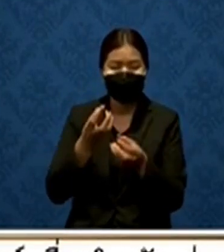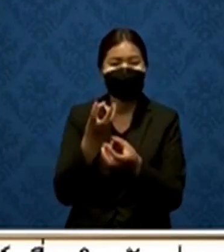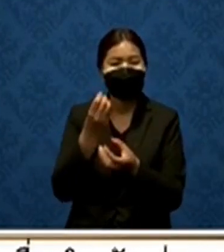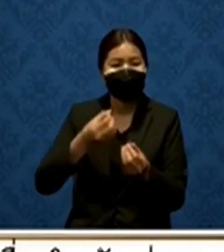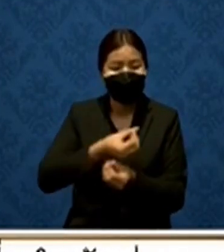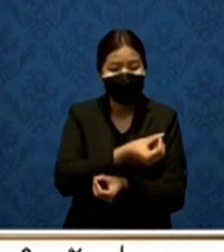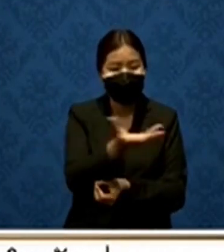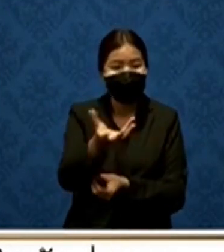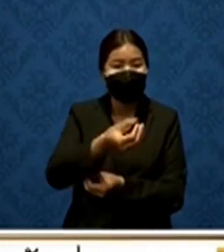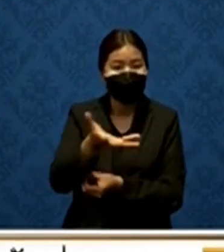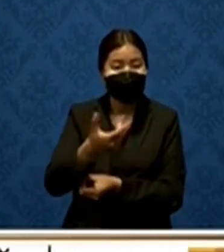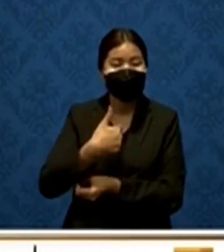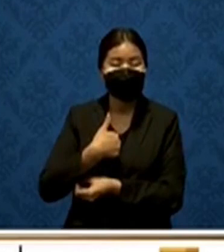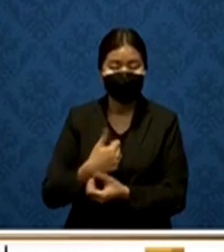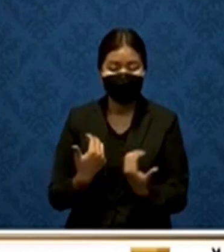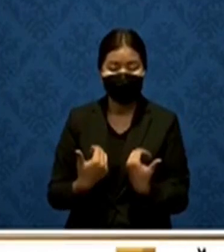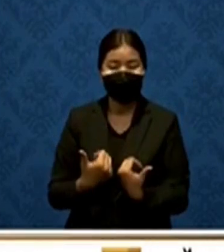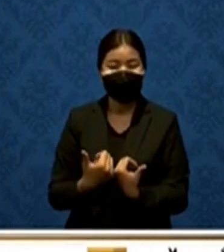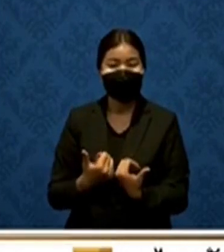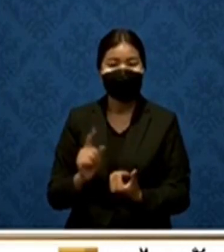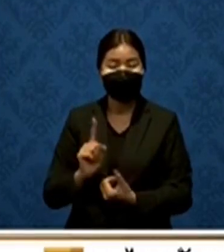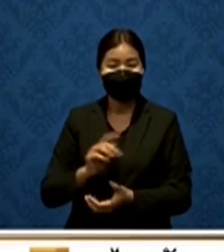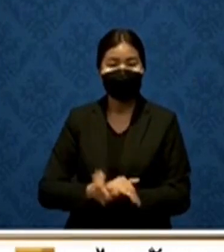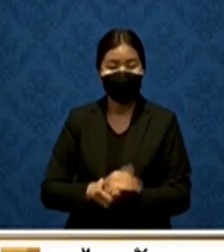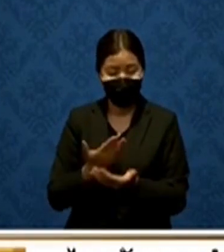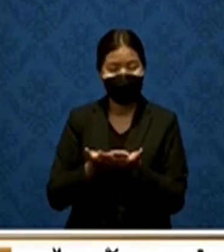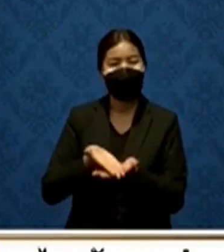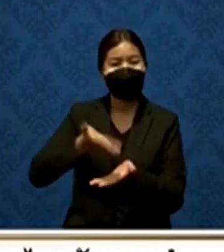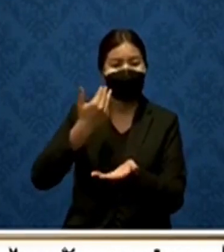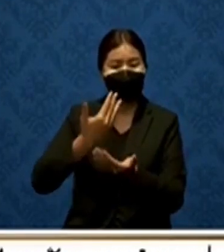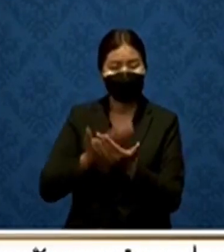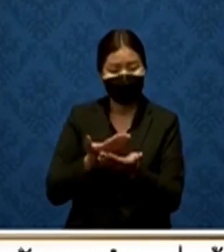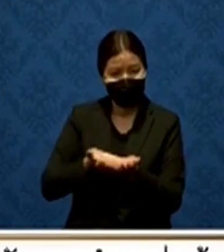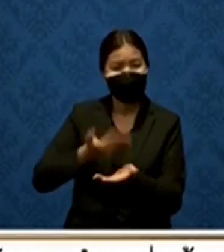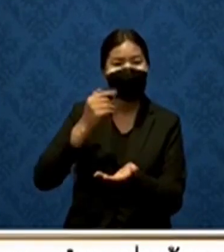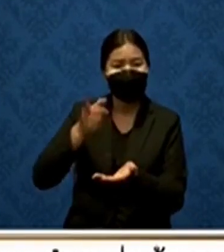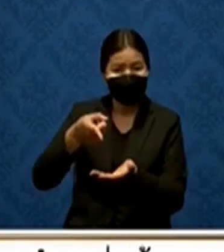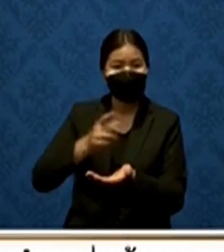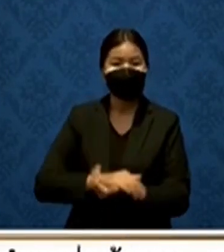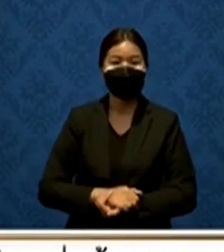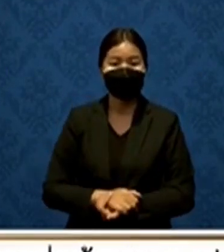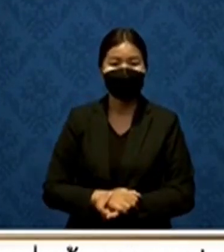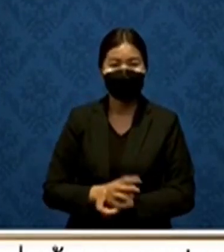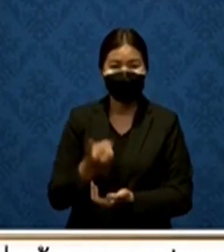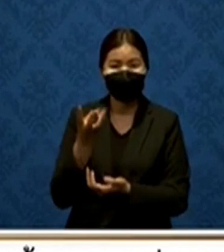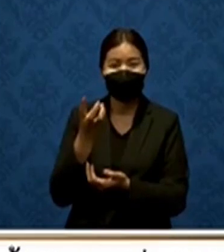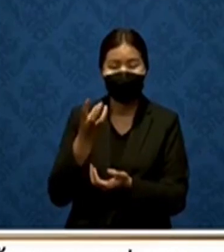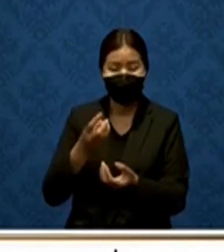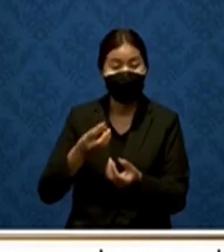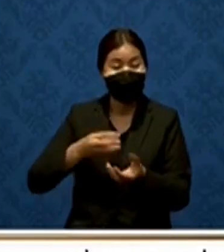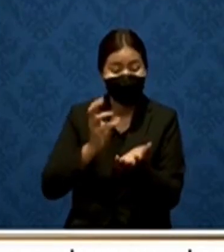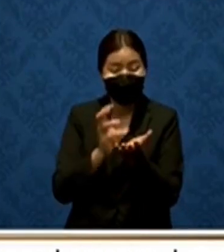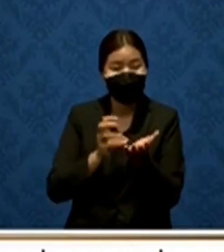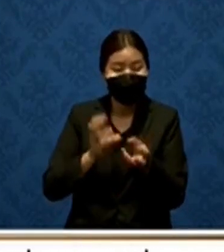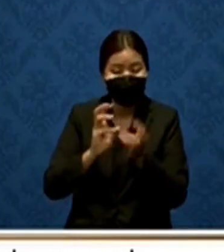ต้องยอมรความจิอีกเรื่องนึเช่นเดียวกันว่าปุ a amขึ้นจริงครับสิ่นี้เป็นเรื่องท